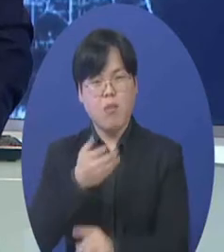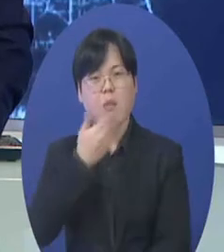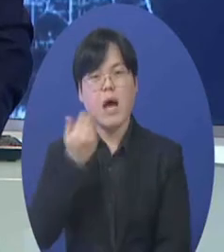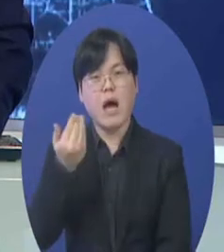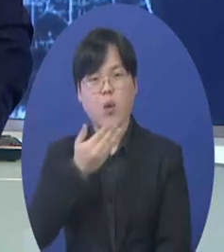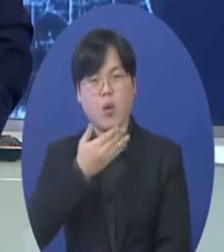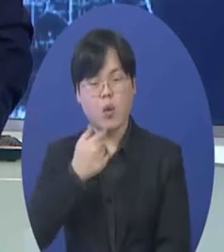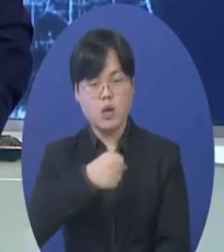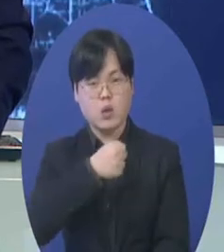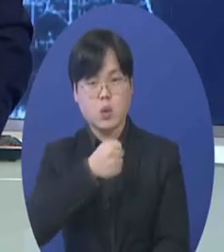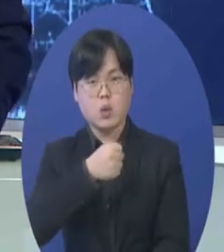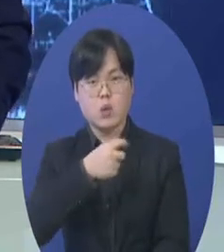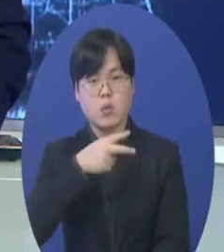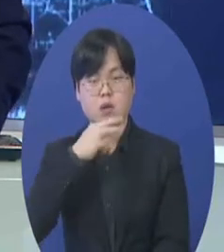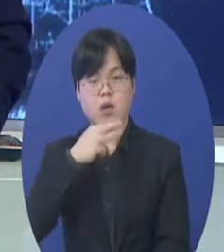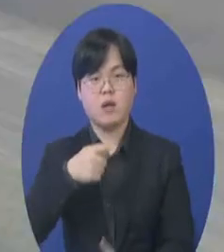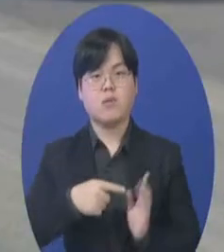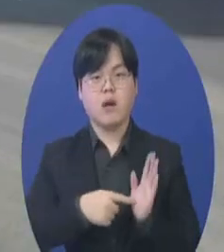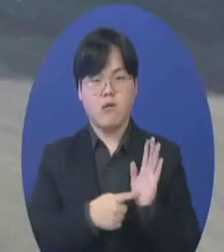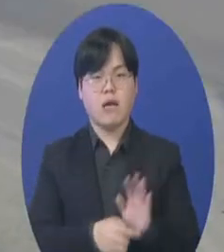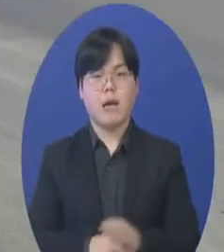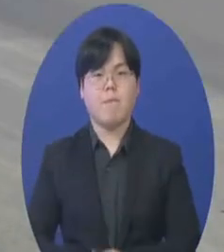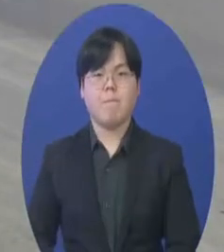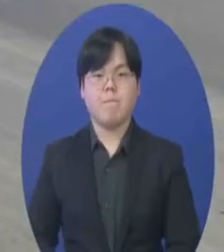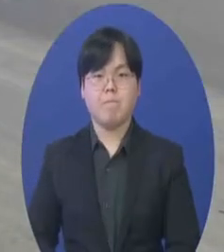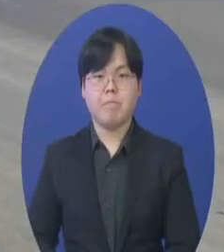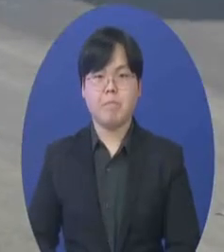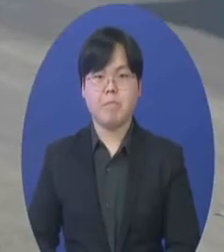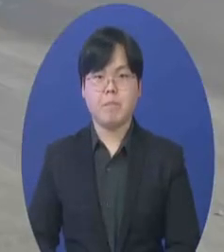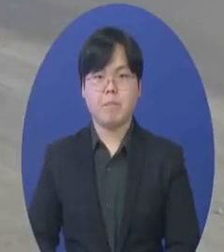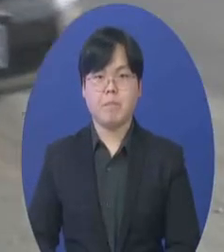Зурглаач Батбилэг нар сурвалжллаа.